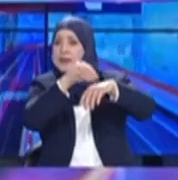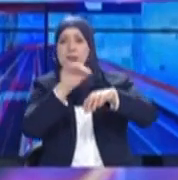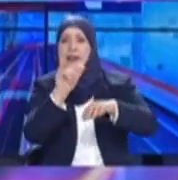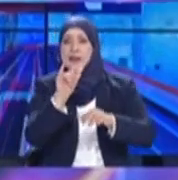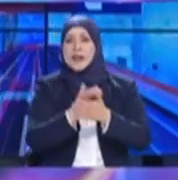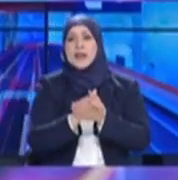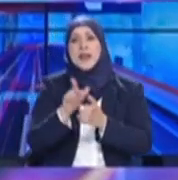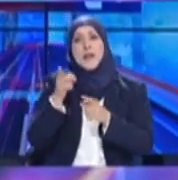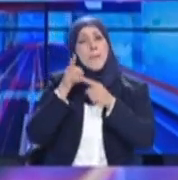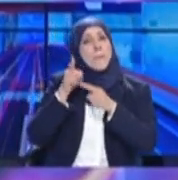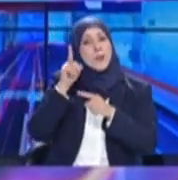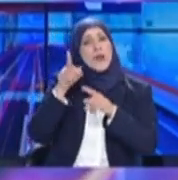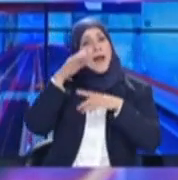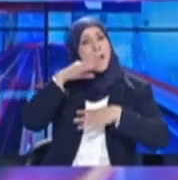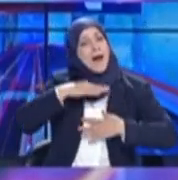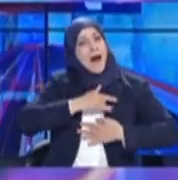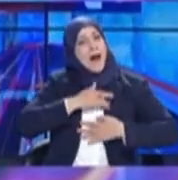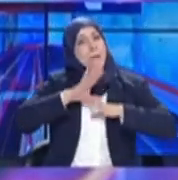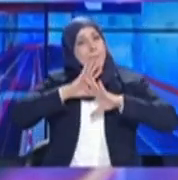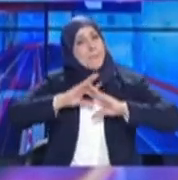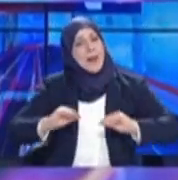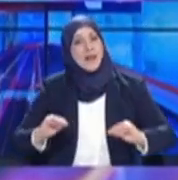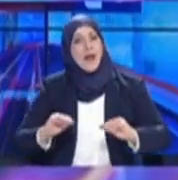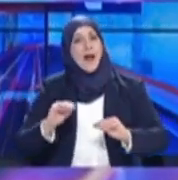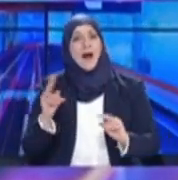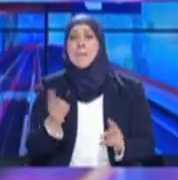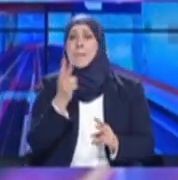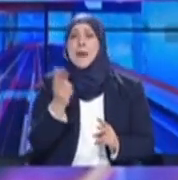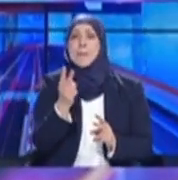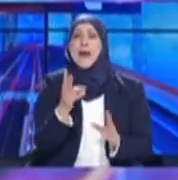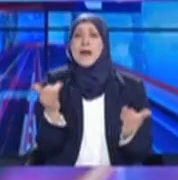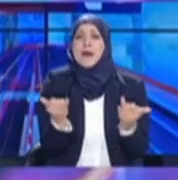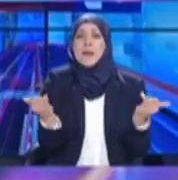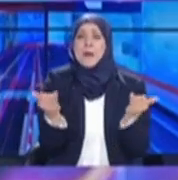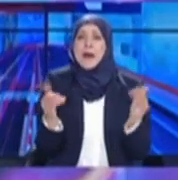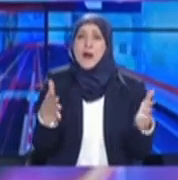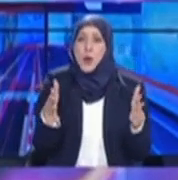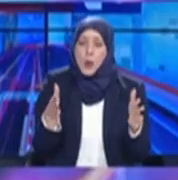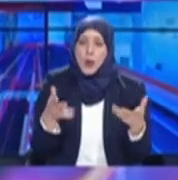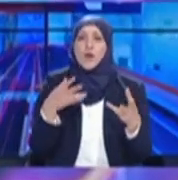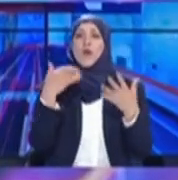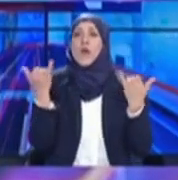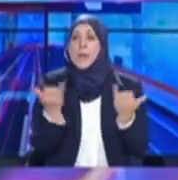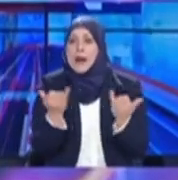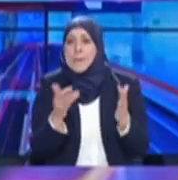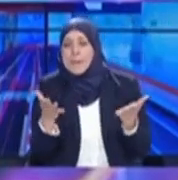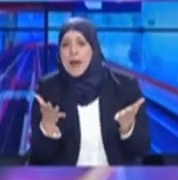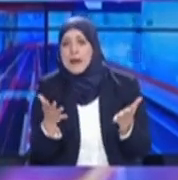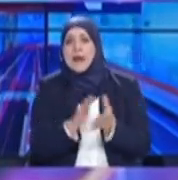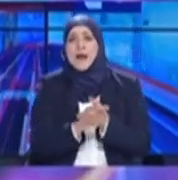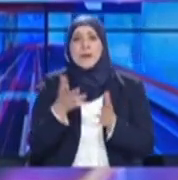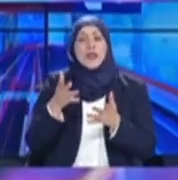مشاكل الرعب والخوف تاخذوا خدمتكم تقييم انفسكم فقط اه انكم تعرفون انفسكم